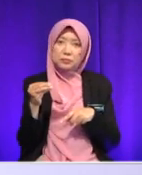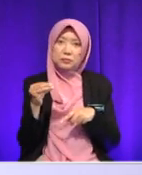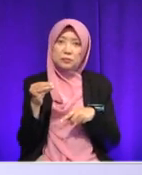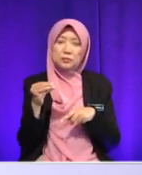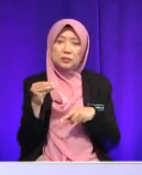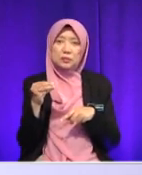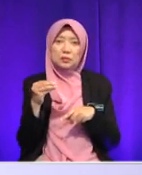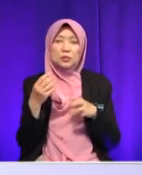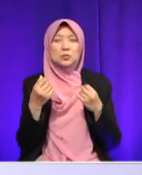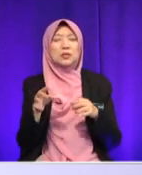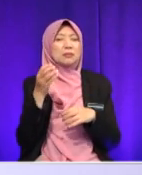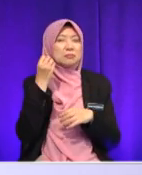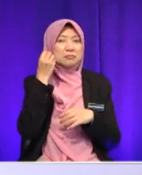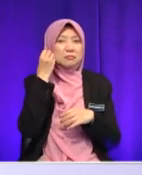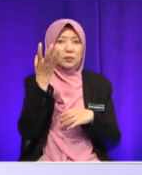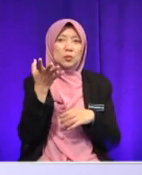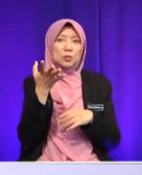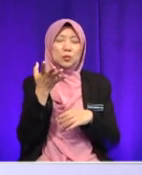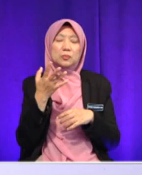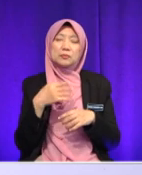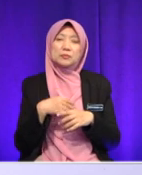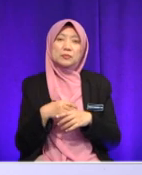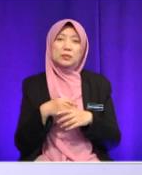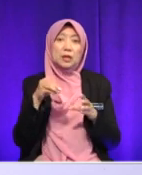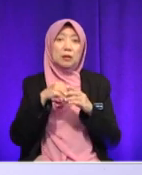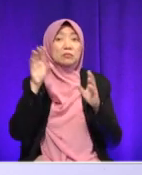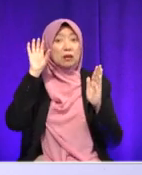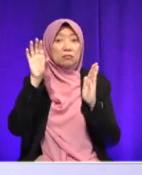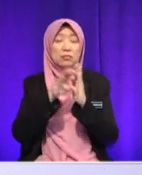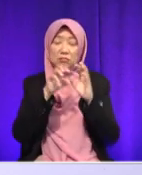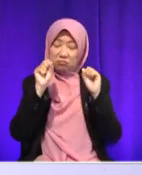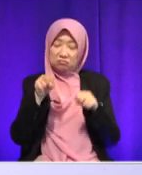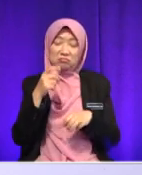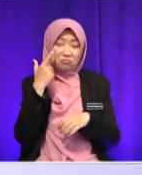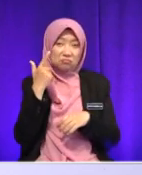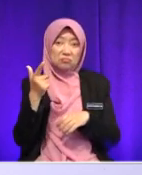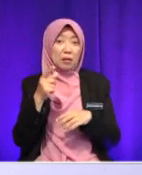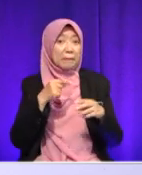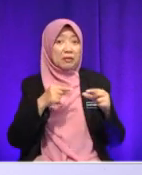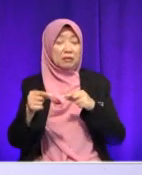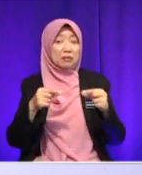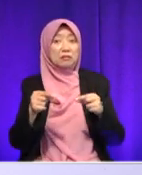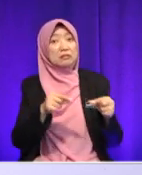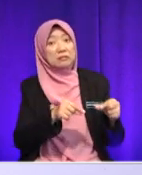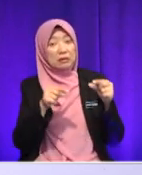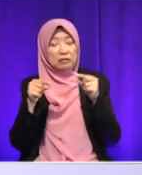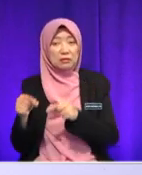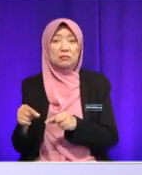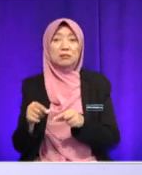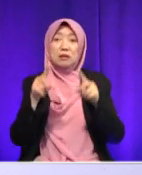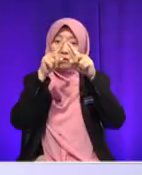tu dah diberi kepada anda dalam gambar itu. Anda boleh lihat pergerakan segitiga